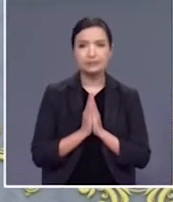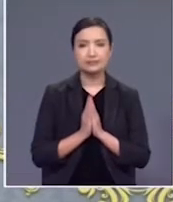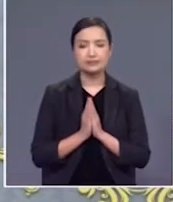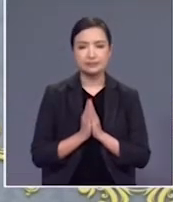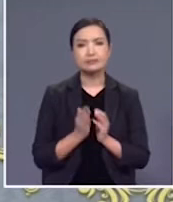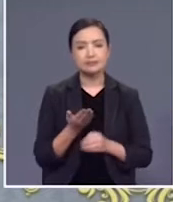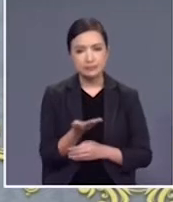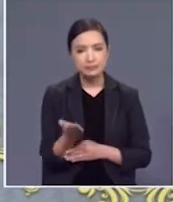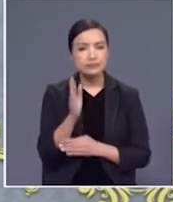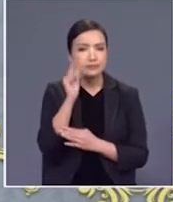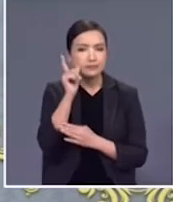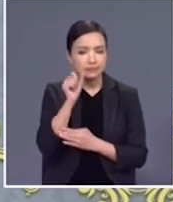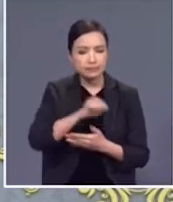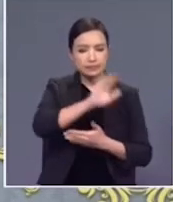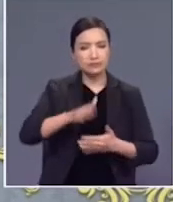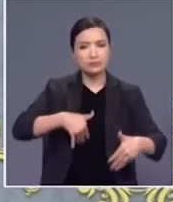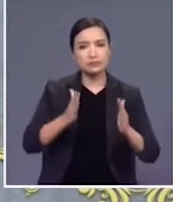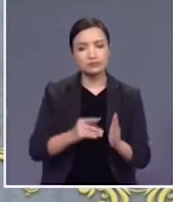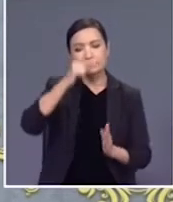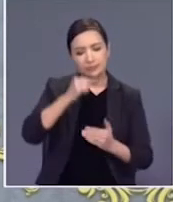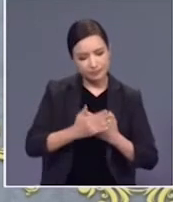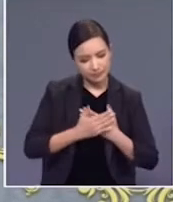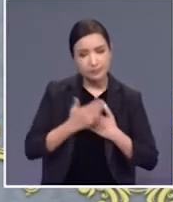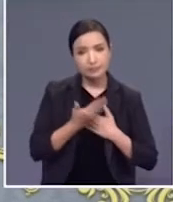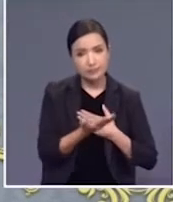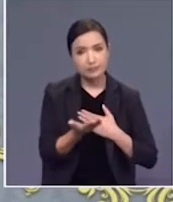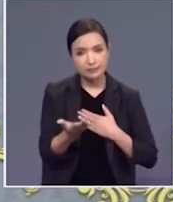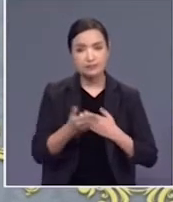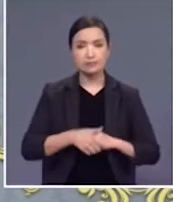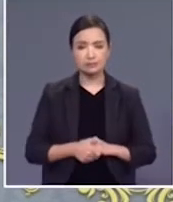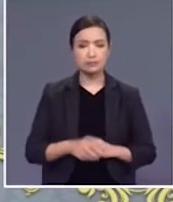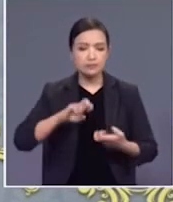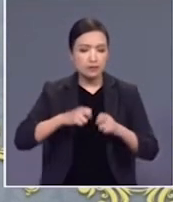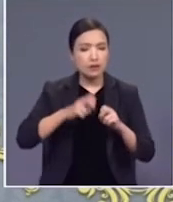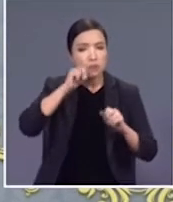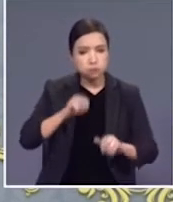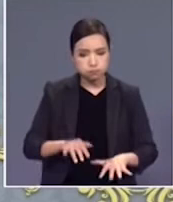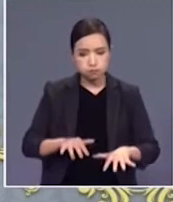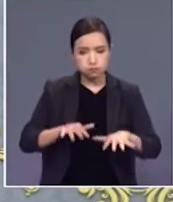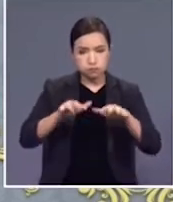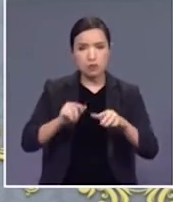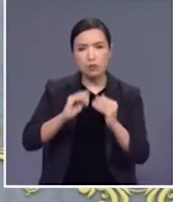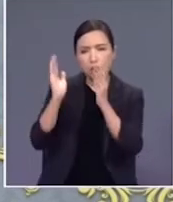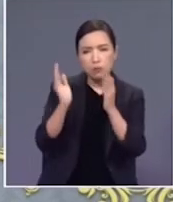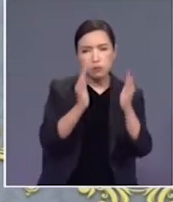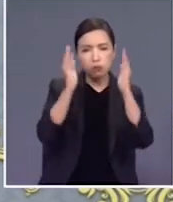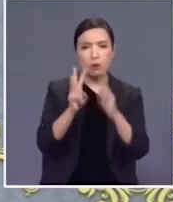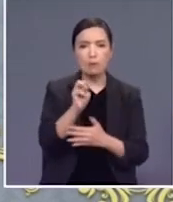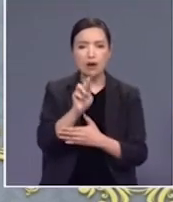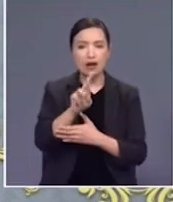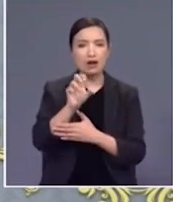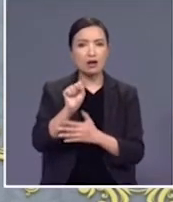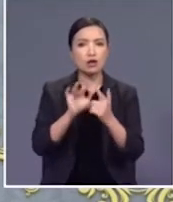สวัสดีครับพ่อแม่พี่น้องชาวไทยที่รักทุกท่านจากสถานการณ์อุทกภัยเนื่องจากอิทธิพลของมรสุมตะวันตกเฉียงใ